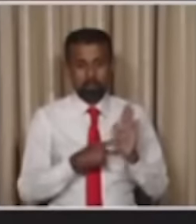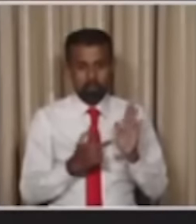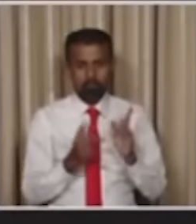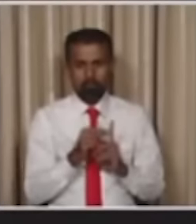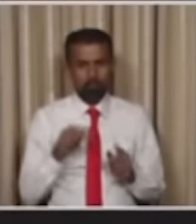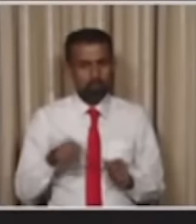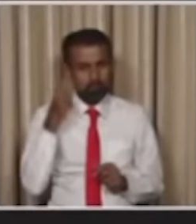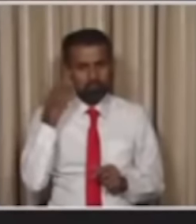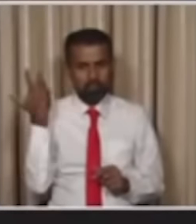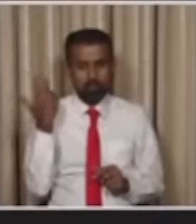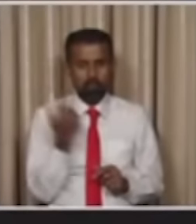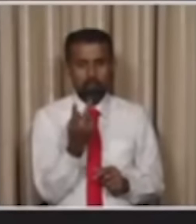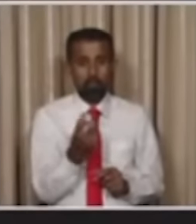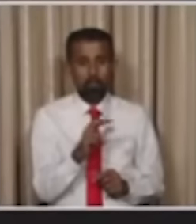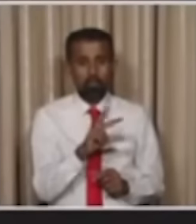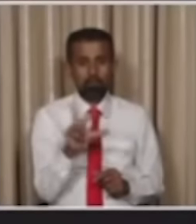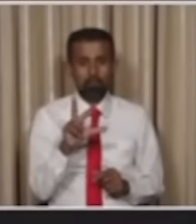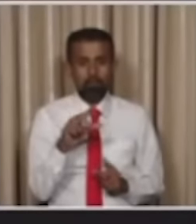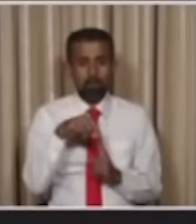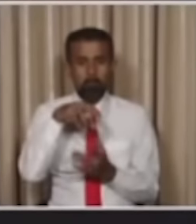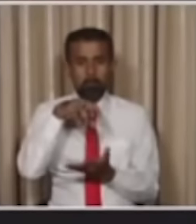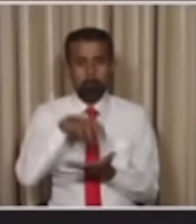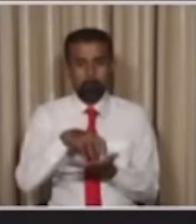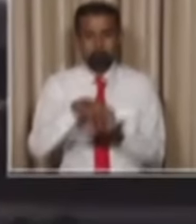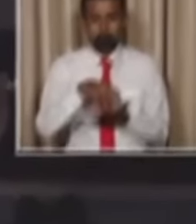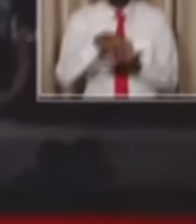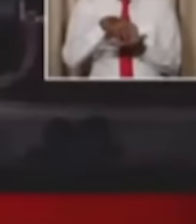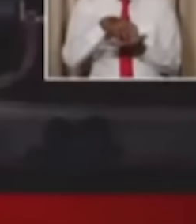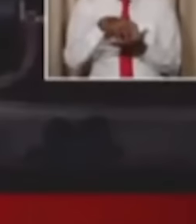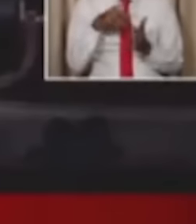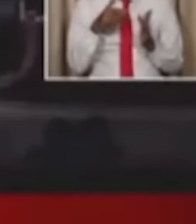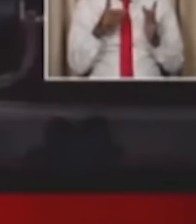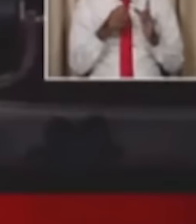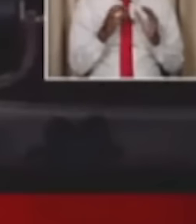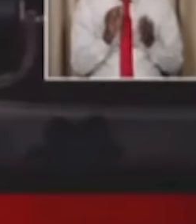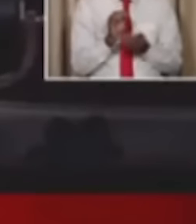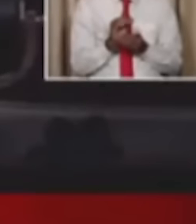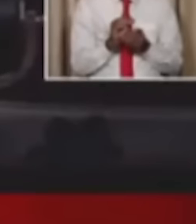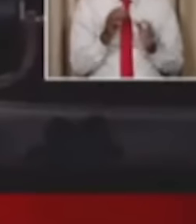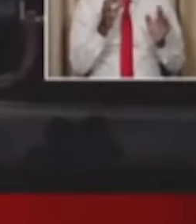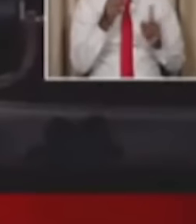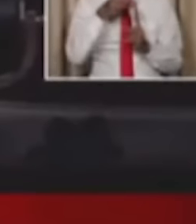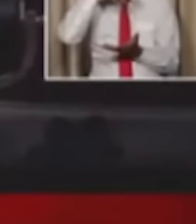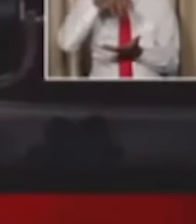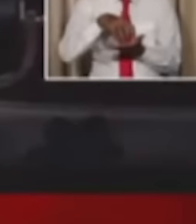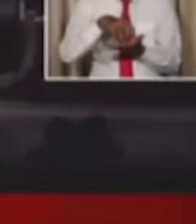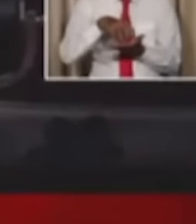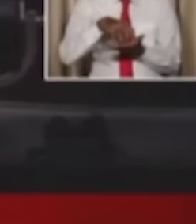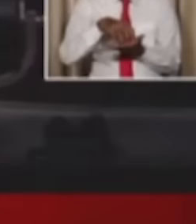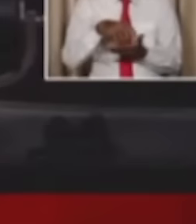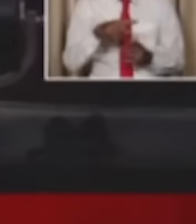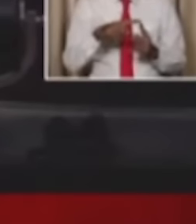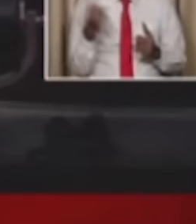මතක නැහැ. ඒගොල්ලෝ කියනවා 2018 පළාත් පාලන ජාතික ලැයිස්තුවේ ඉබ්‍රාහිම් හිටියේ. පළාත්පාලන මැතිවරණයේ ඒ